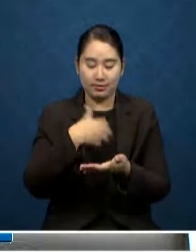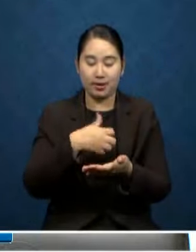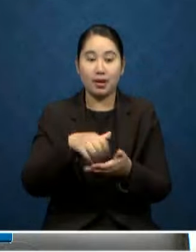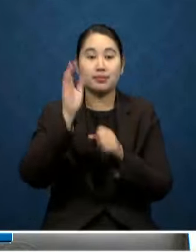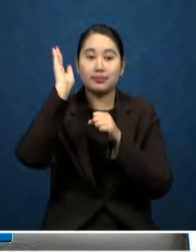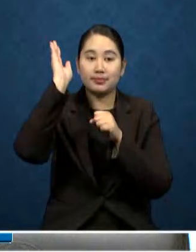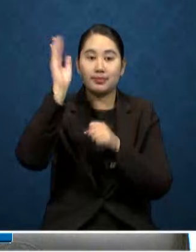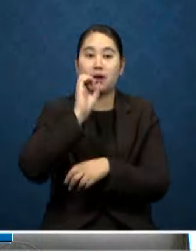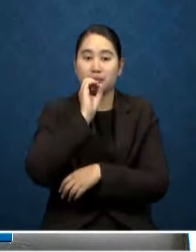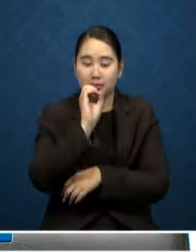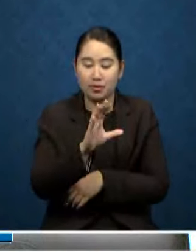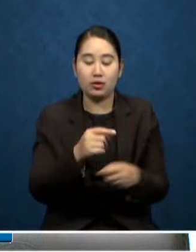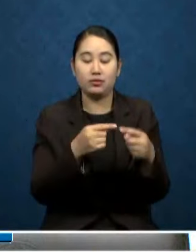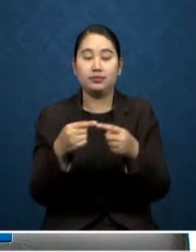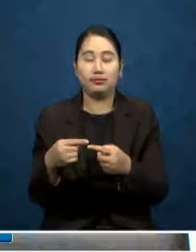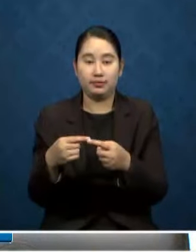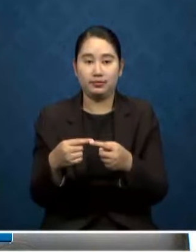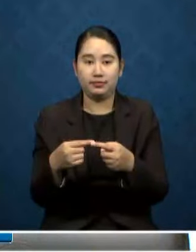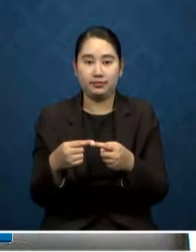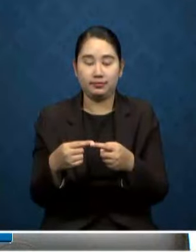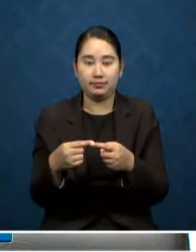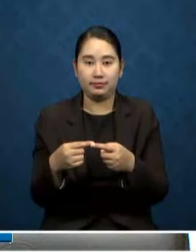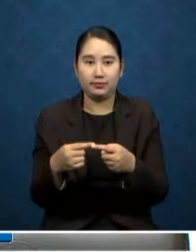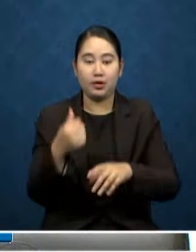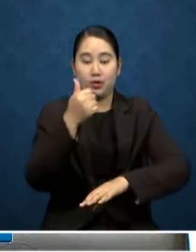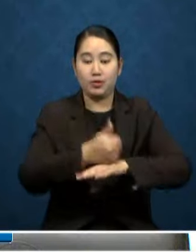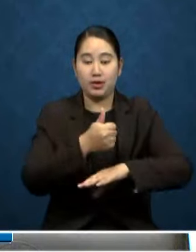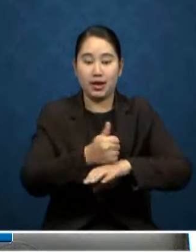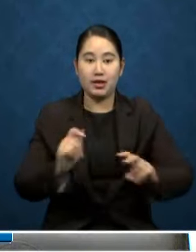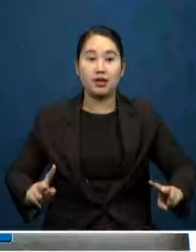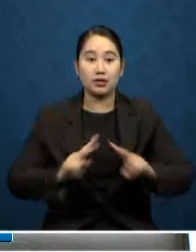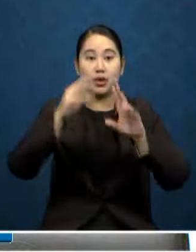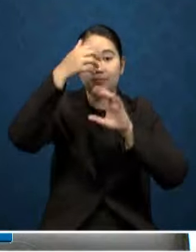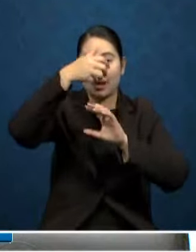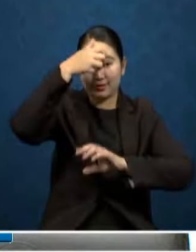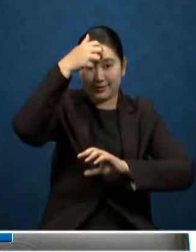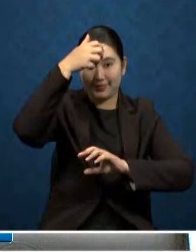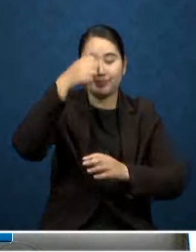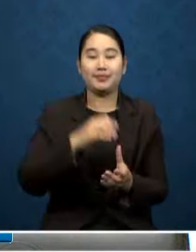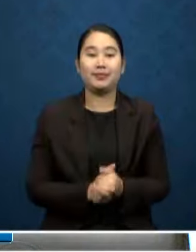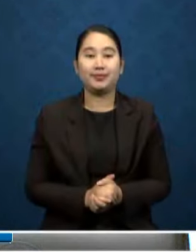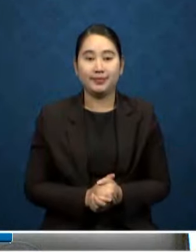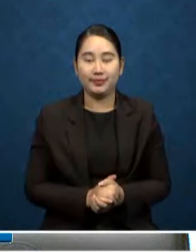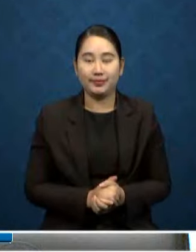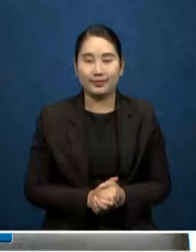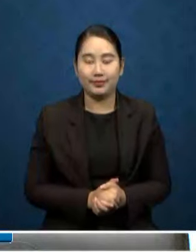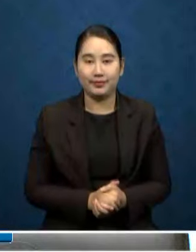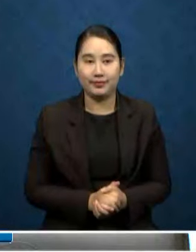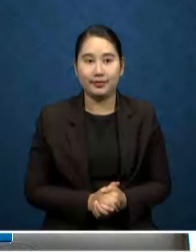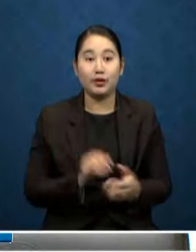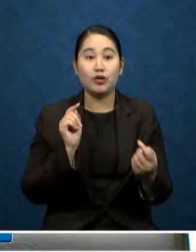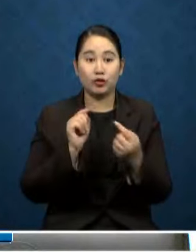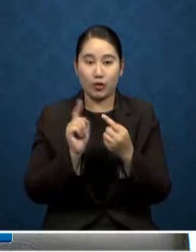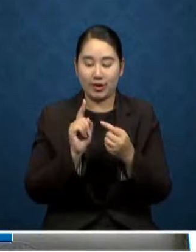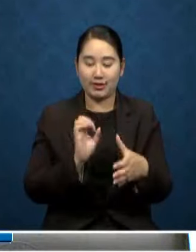ราบเรียนท่านประธานผ่านไปยังรัฐมนตรีว่าการกระทรวงมหาดไทยนะครับก็คือเรื่องสวัสดิ